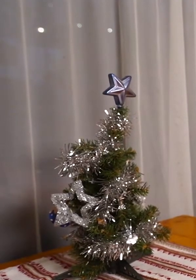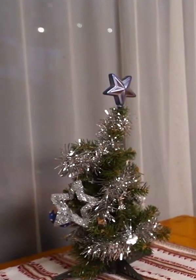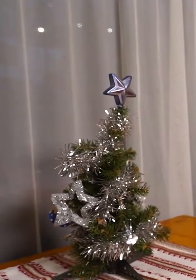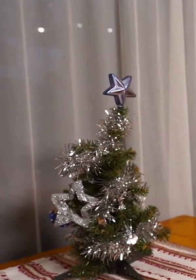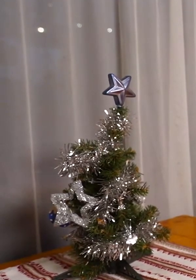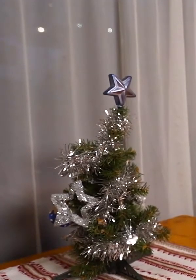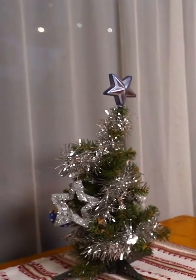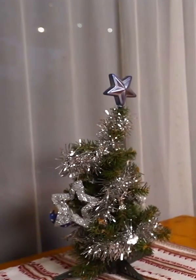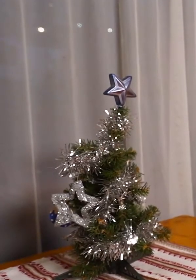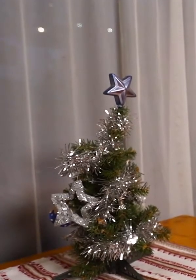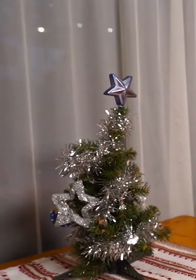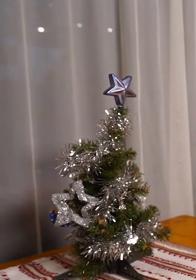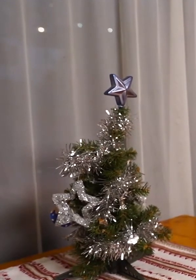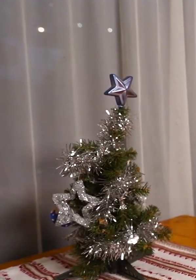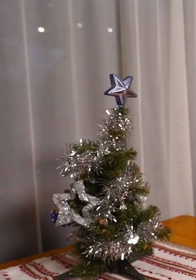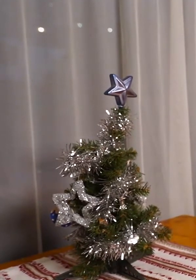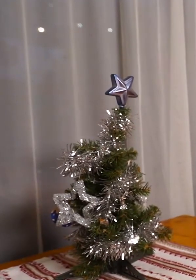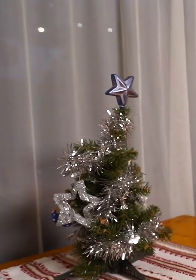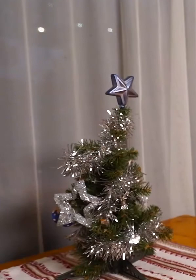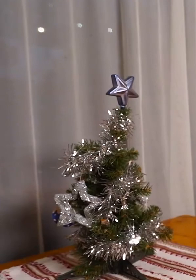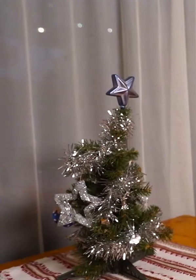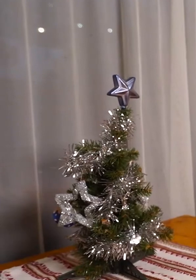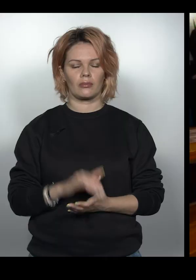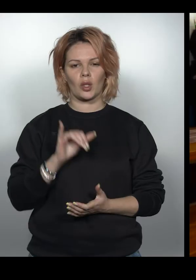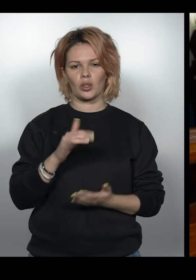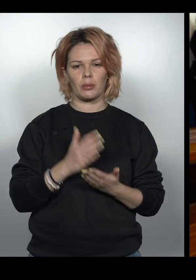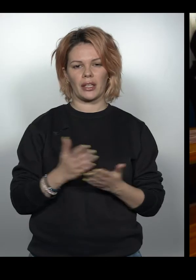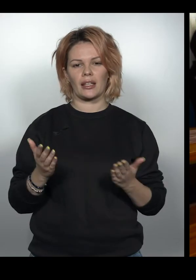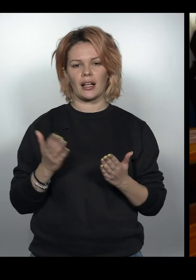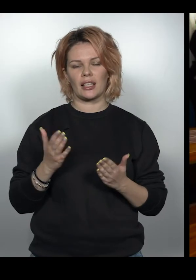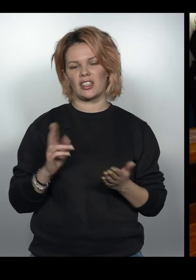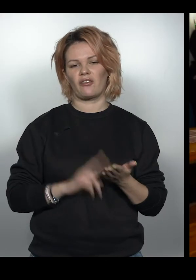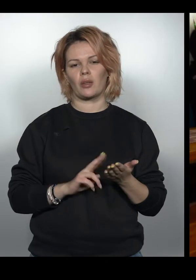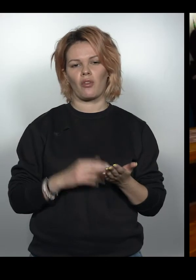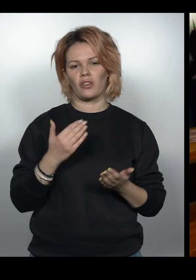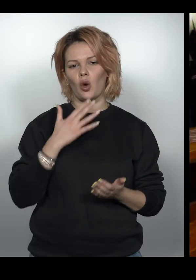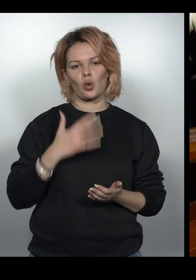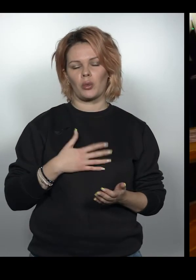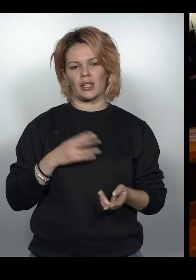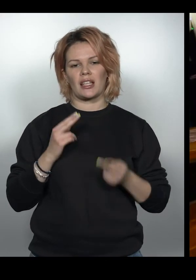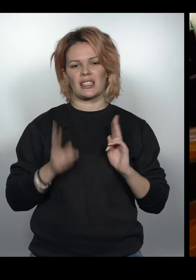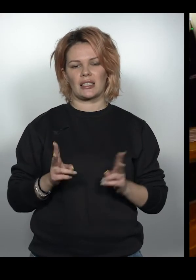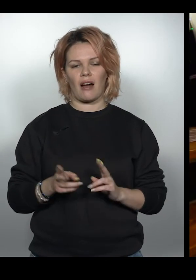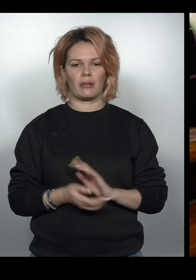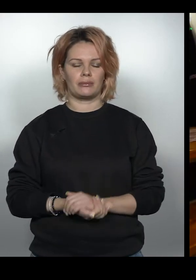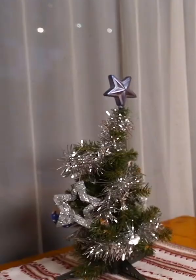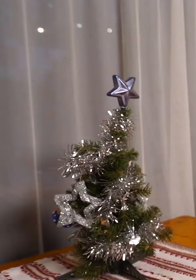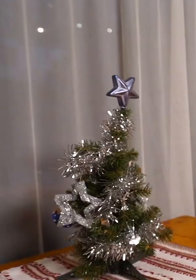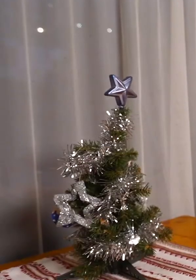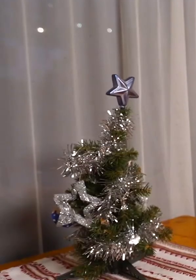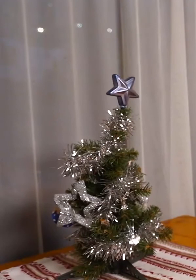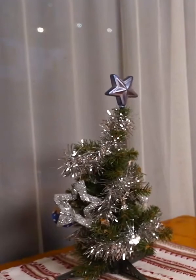Правда, це не чоловіча справа, але в мене виходить смачна їжа. В тебе є якась фірмова твоя улюблена страва?